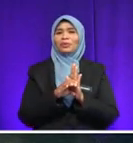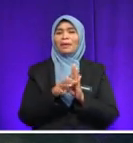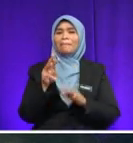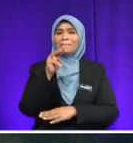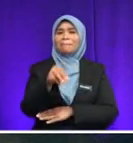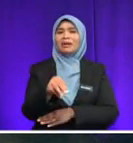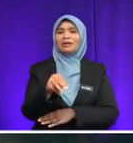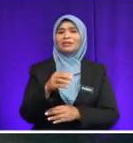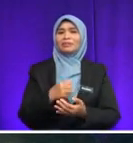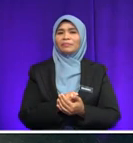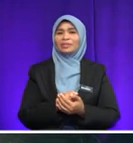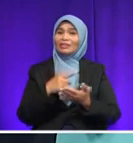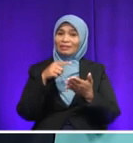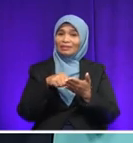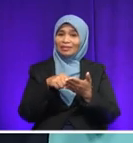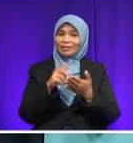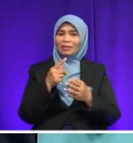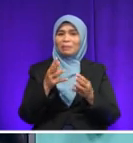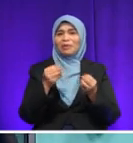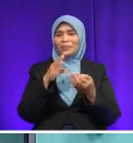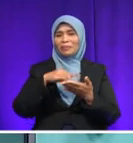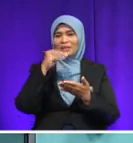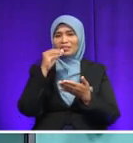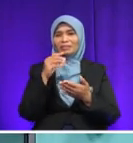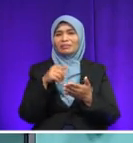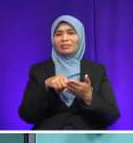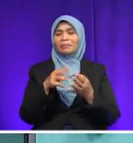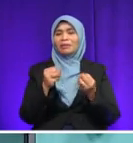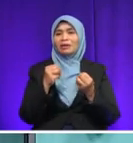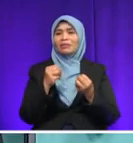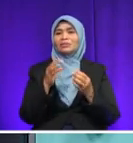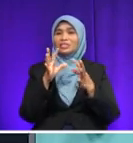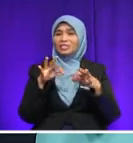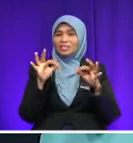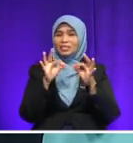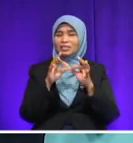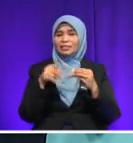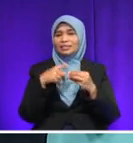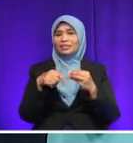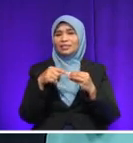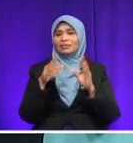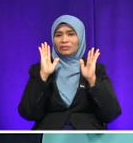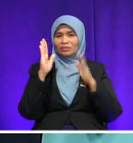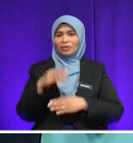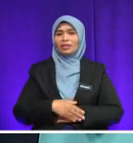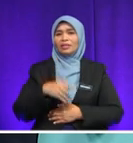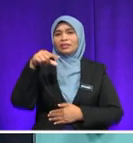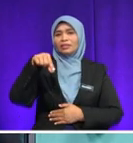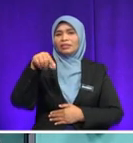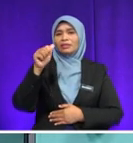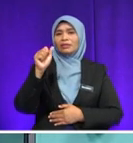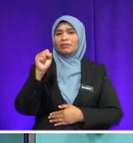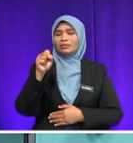Oke Inilah kita enak aja Ini kita nak Ceritakan tentang salat qasar ya oke